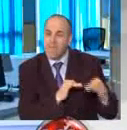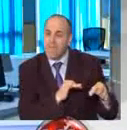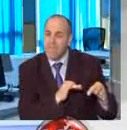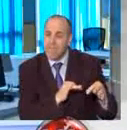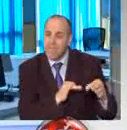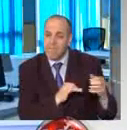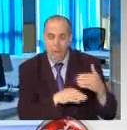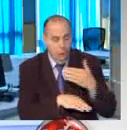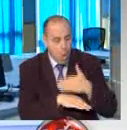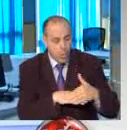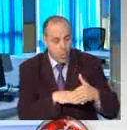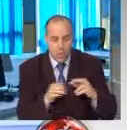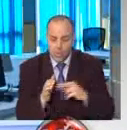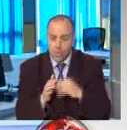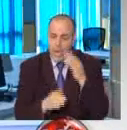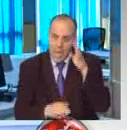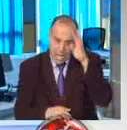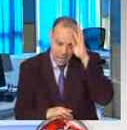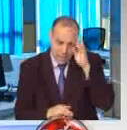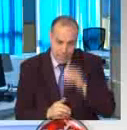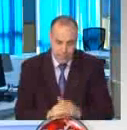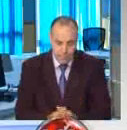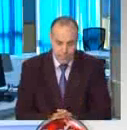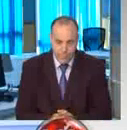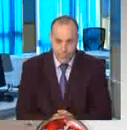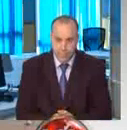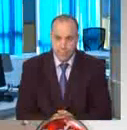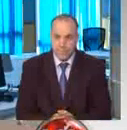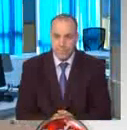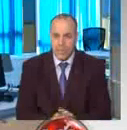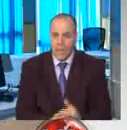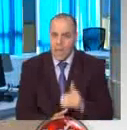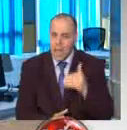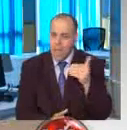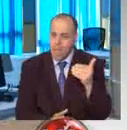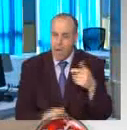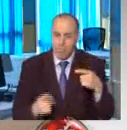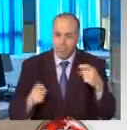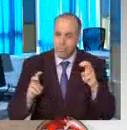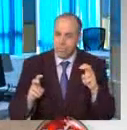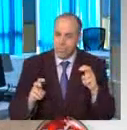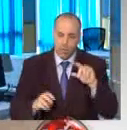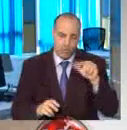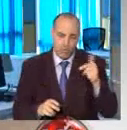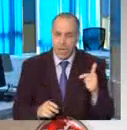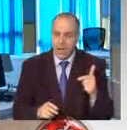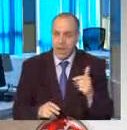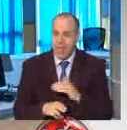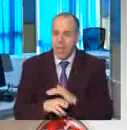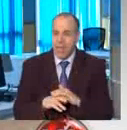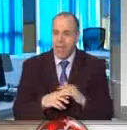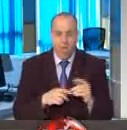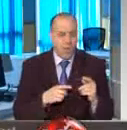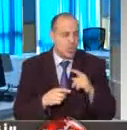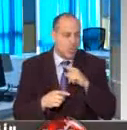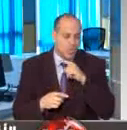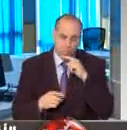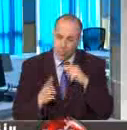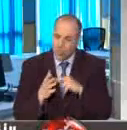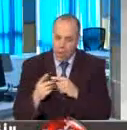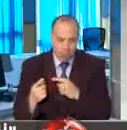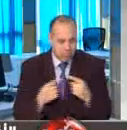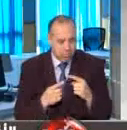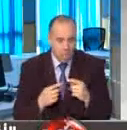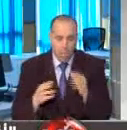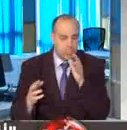عند الحدود السورية العراقية. بعد توقف دام أكثر من شهر بسبب فشل الأطراف السورية في التوافق